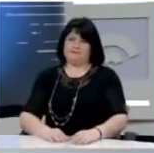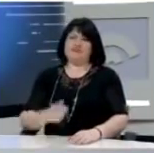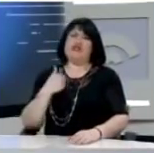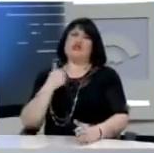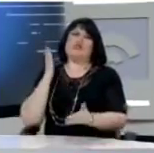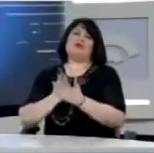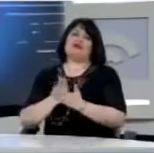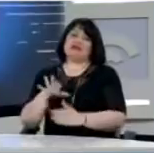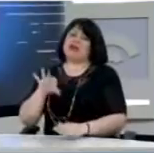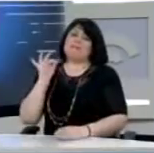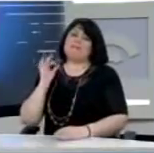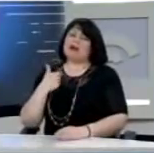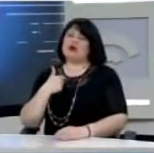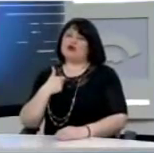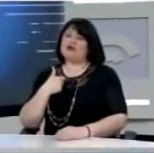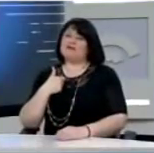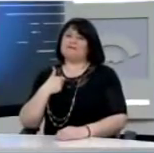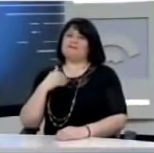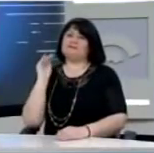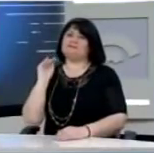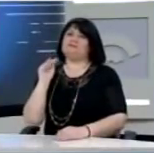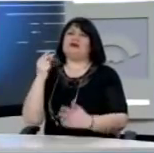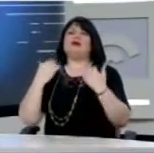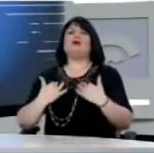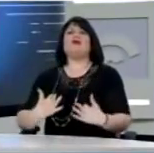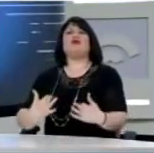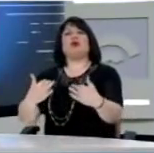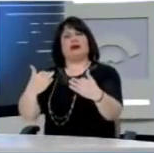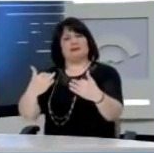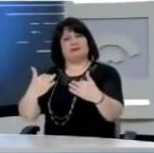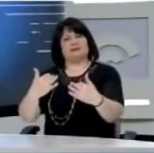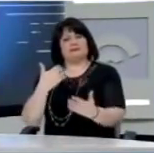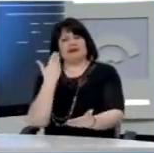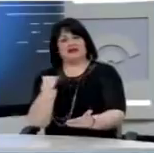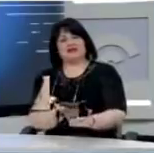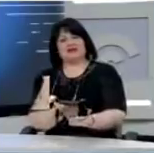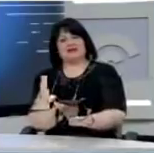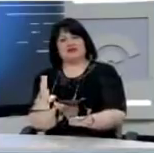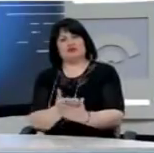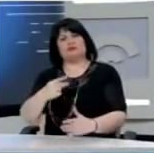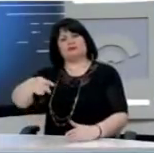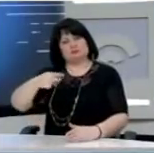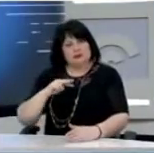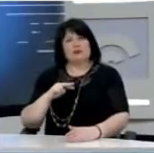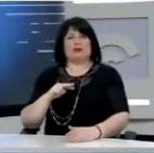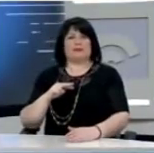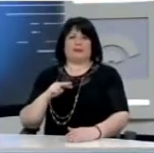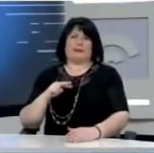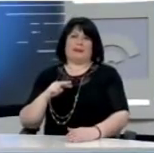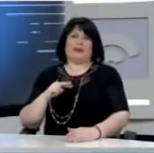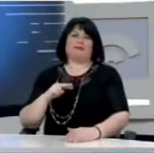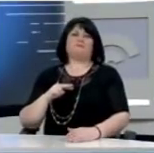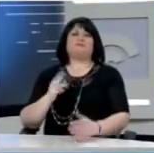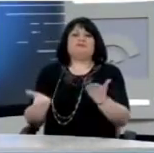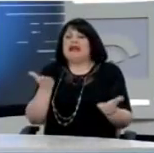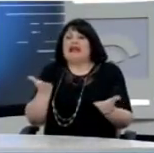επιλογή να ζητήσω από τη Βουλή για άλλη μια φορά να απαντήσει σε κρίσιμα